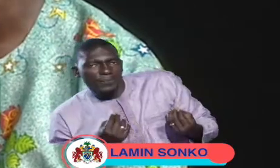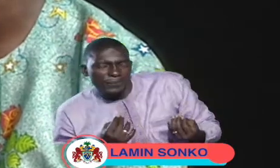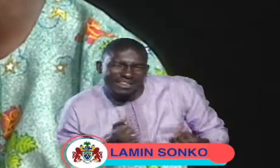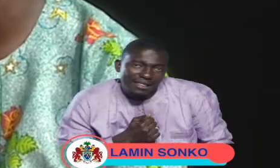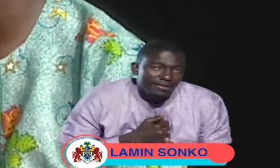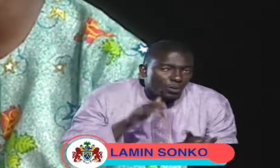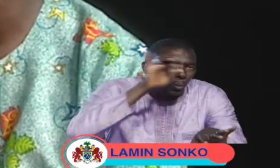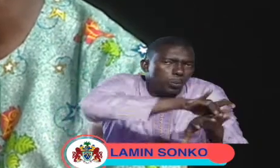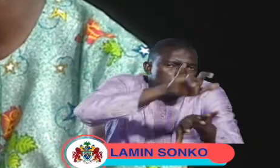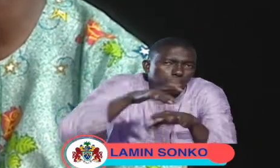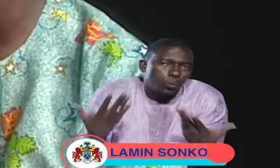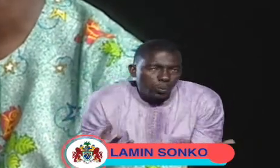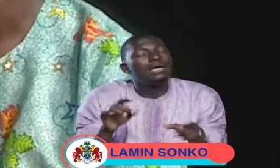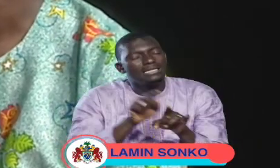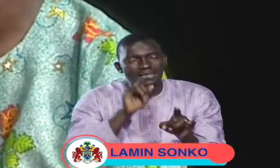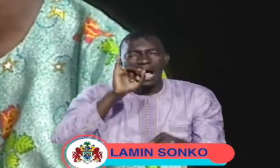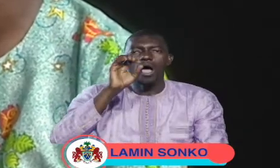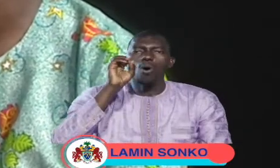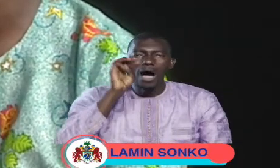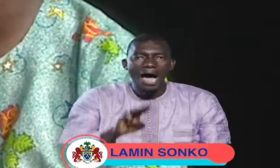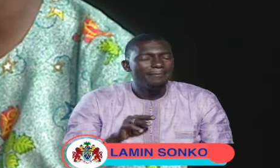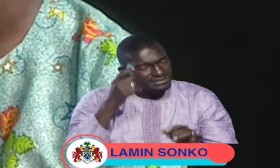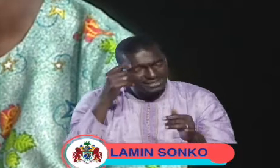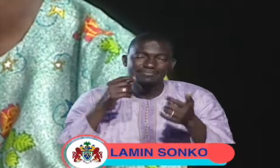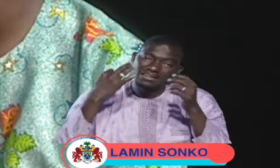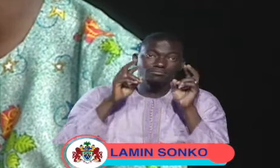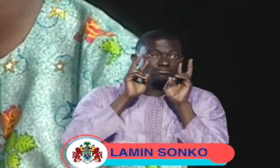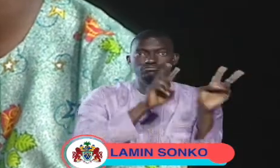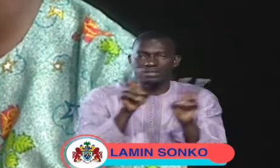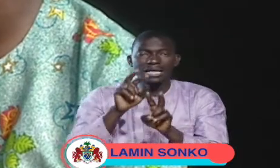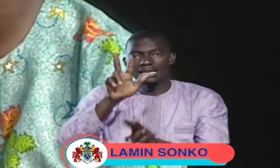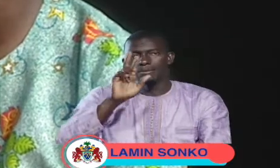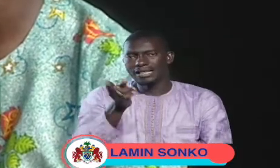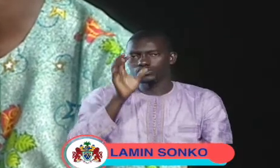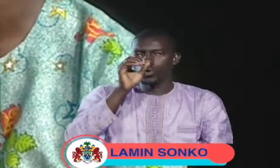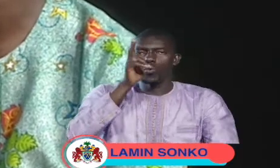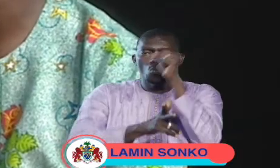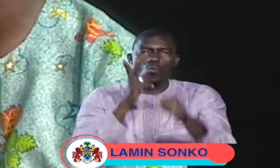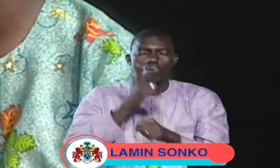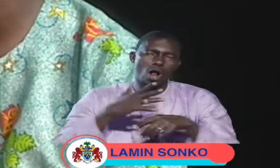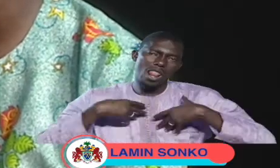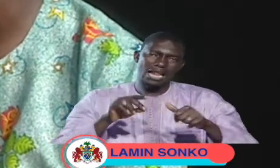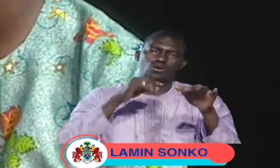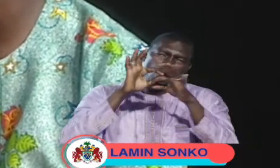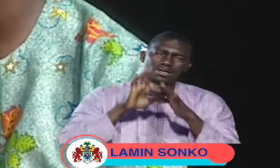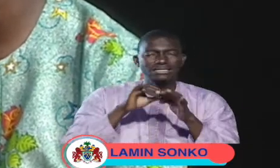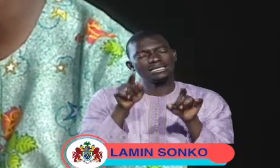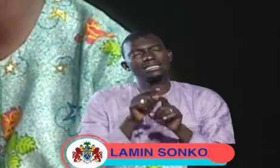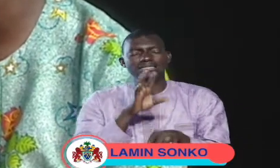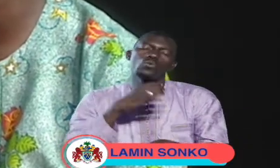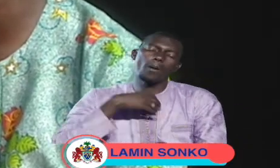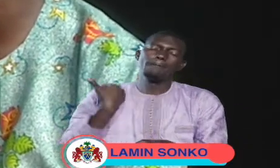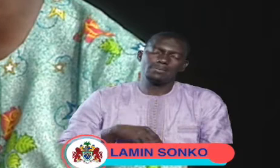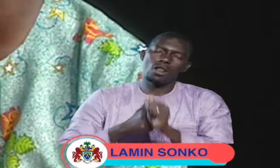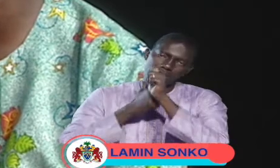dégger bu mu am ni bo sété WHO daf ñu wone war nañu topa xibaari